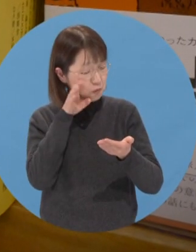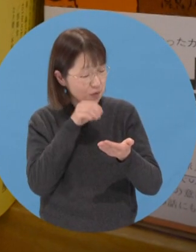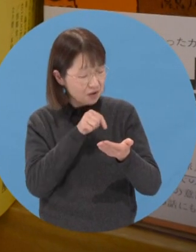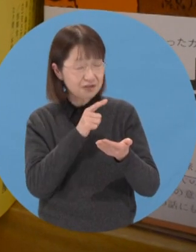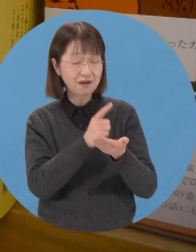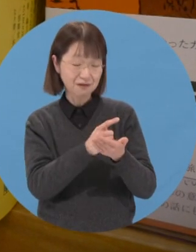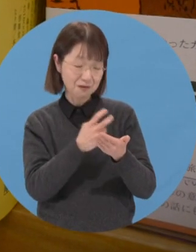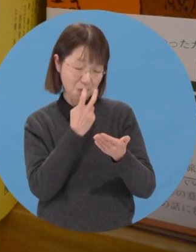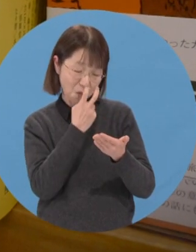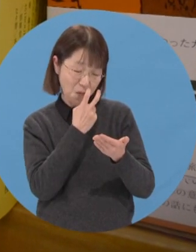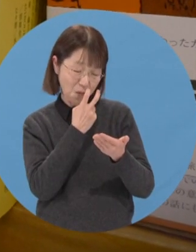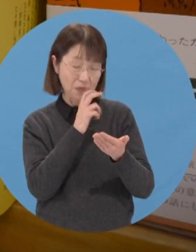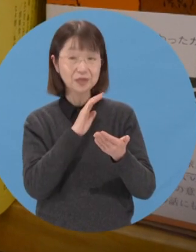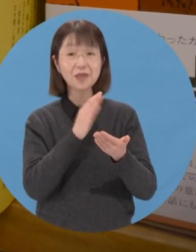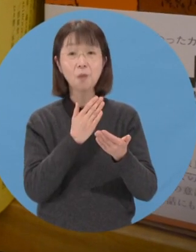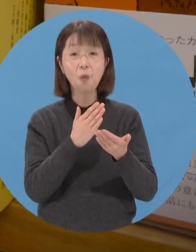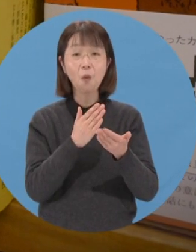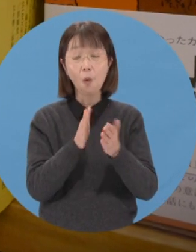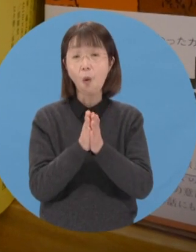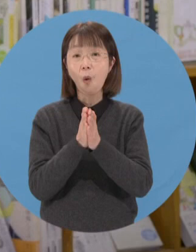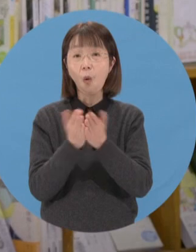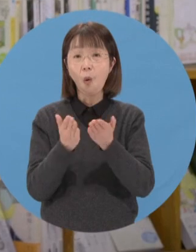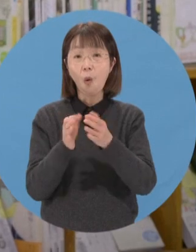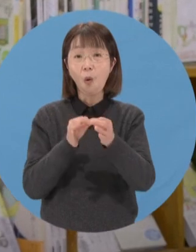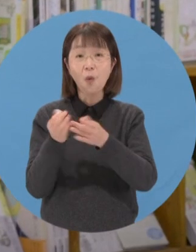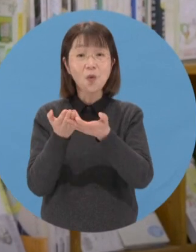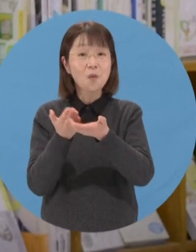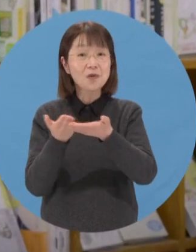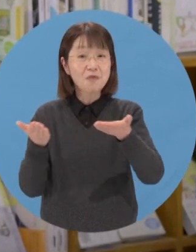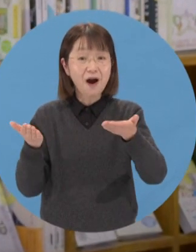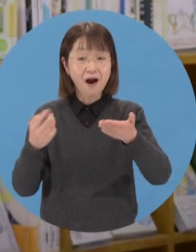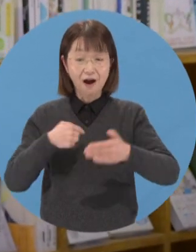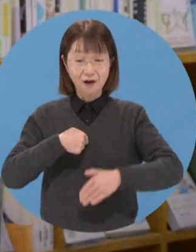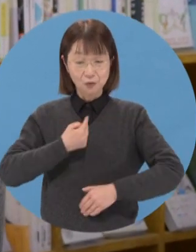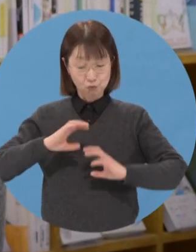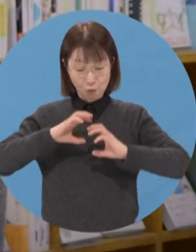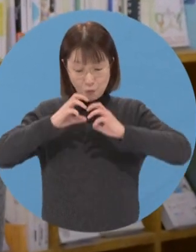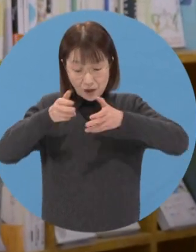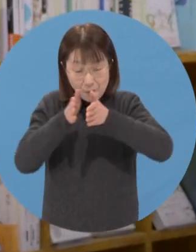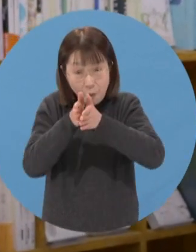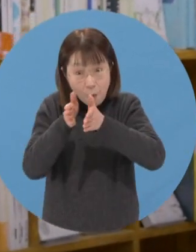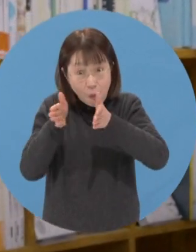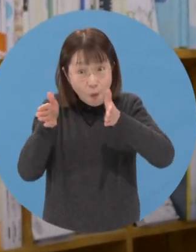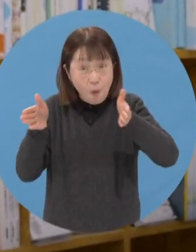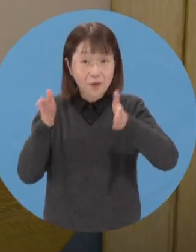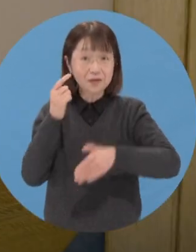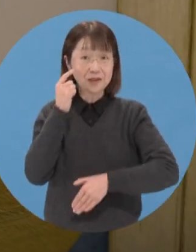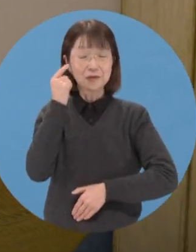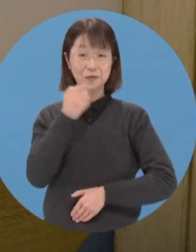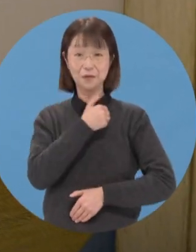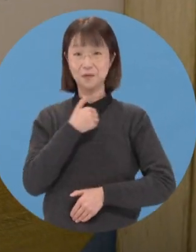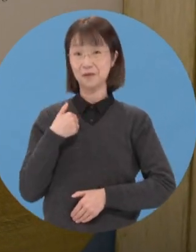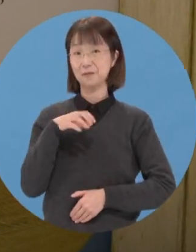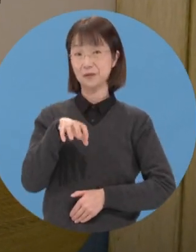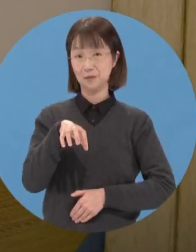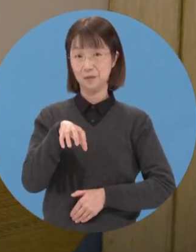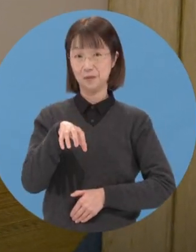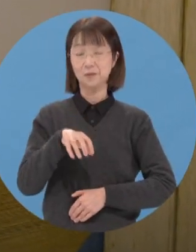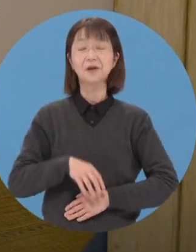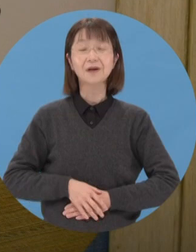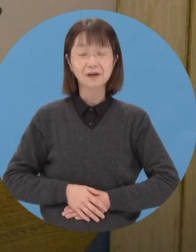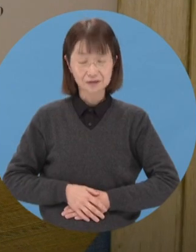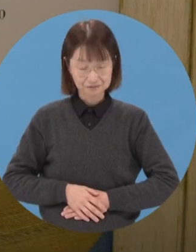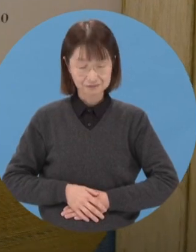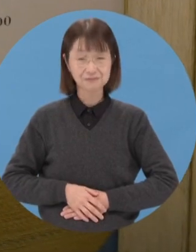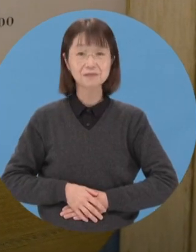自分の好きな世界以外の世界がこんなに広いんだっていうことに気づけるところだと思うんですよね。 ふらーっとこう本